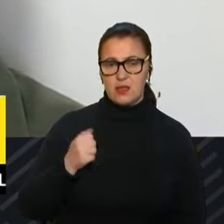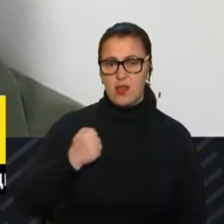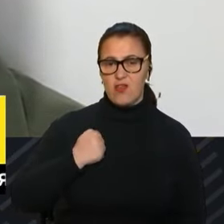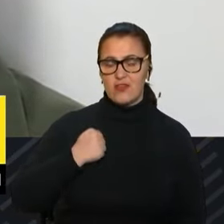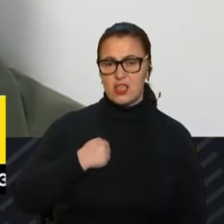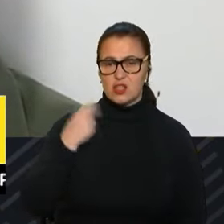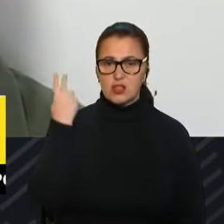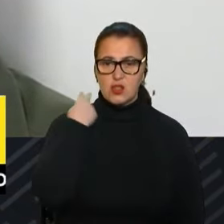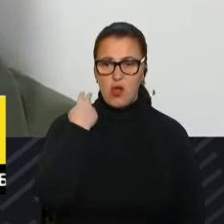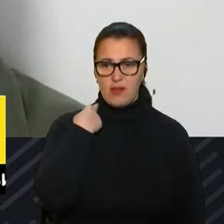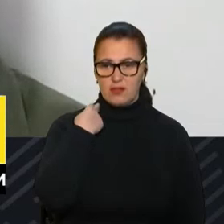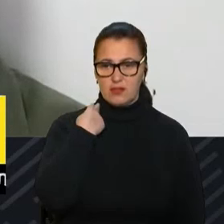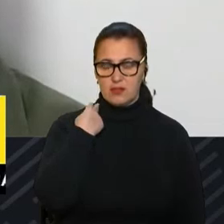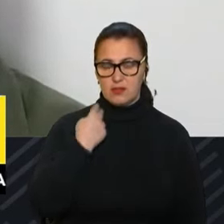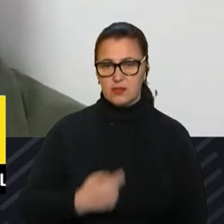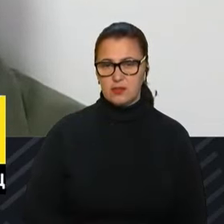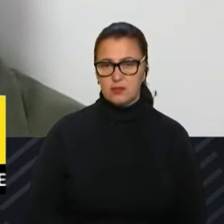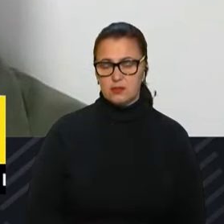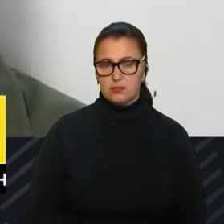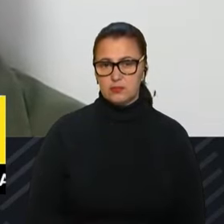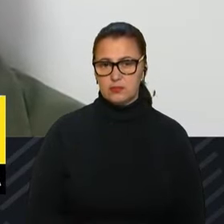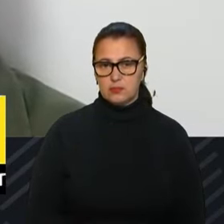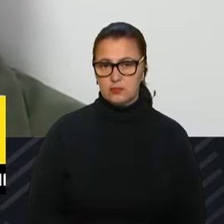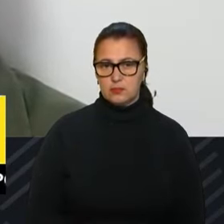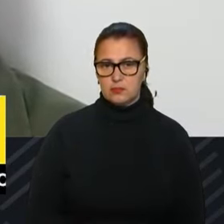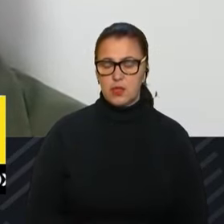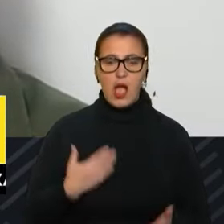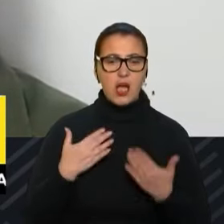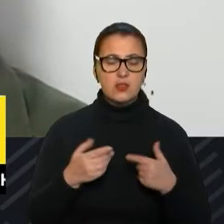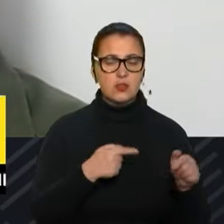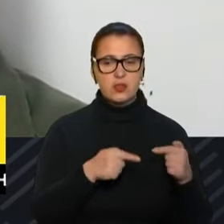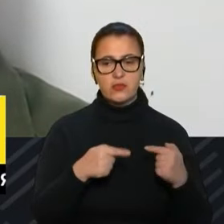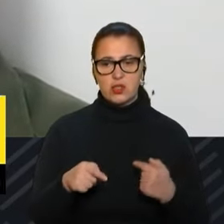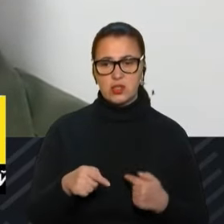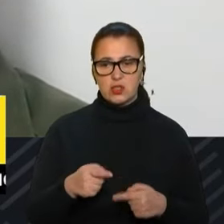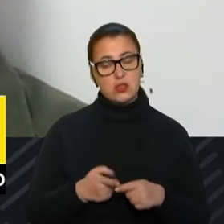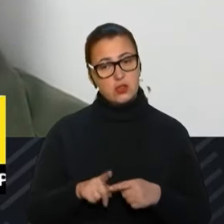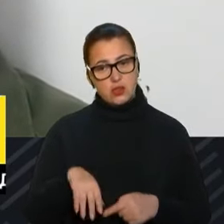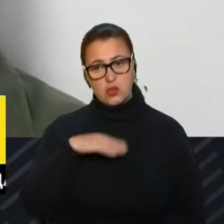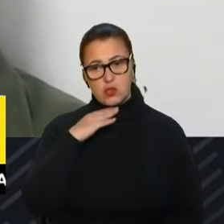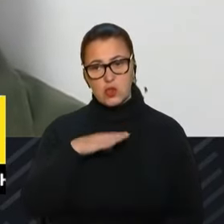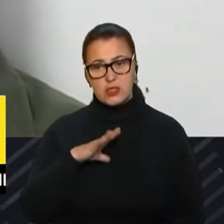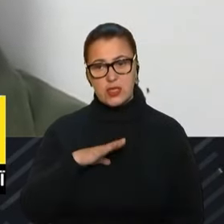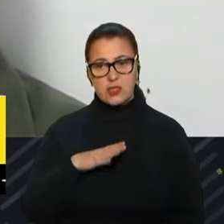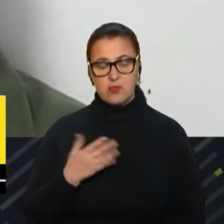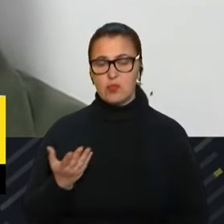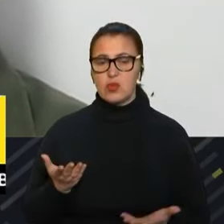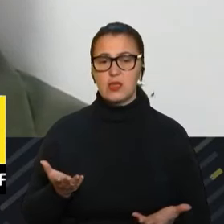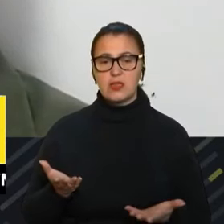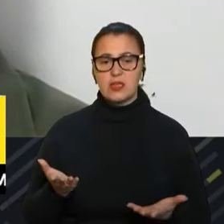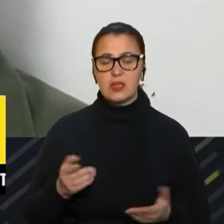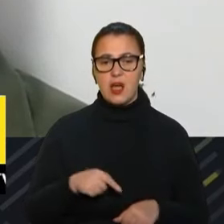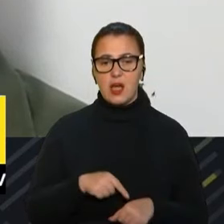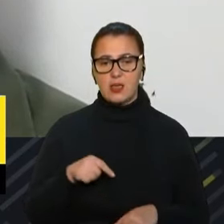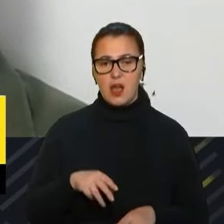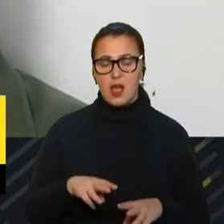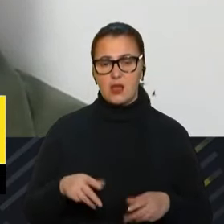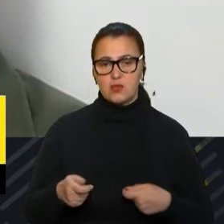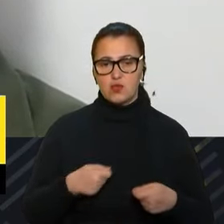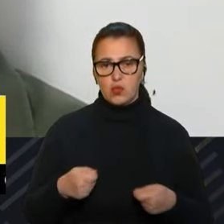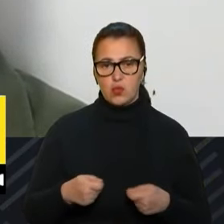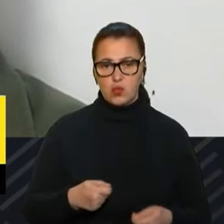Королівські повітряні сили. А стосовно інших, чи цього достатньо було? Яка зараз реакція уряду? І, власне, яка реакція вже